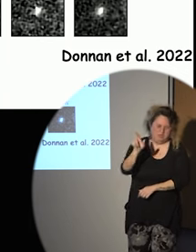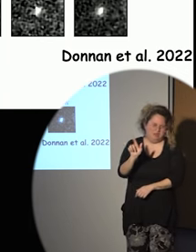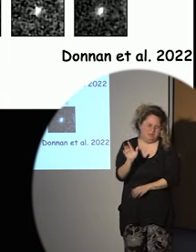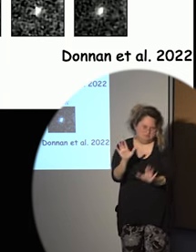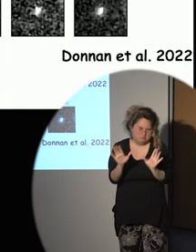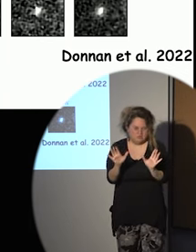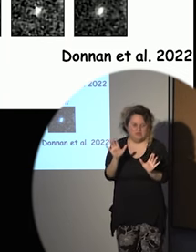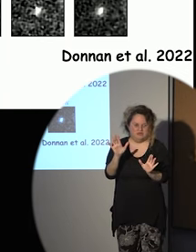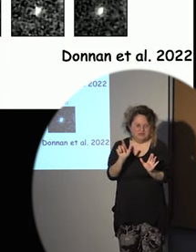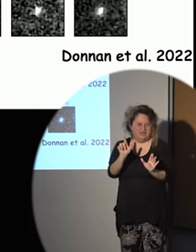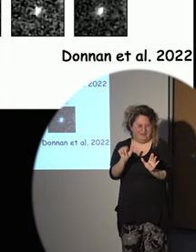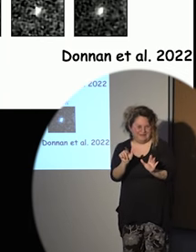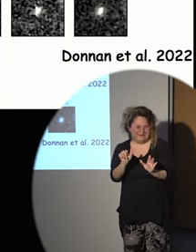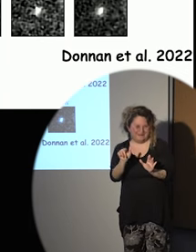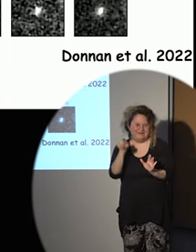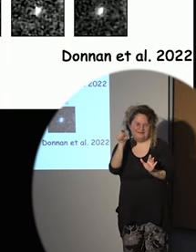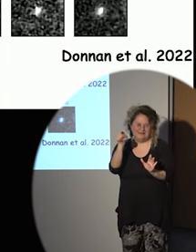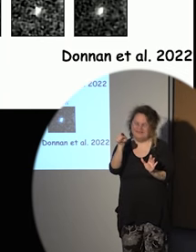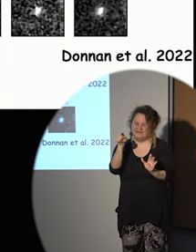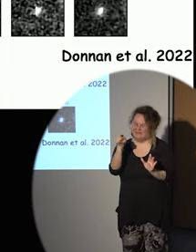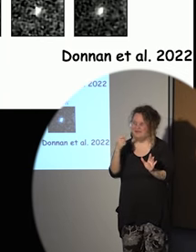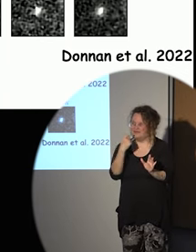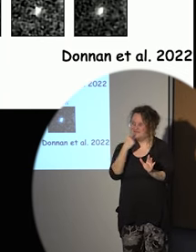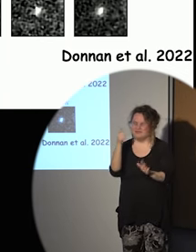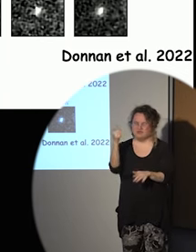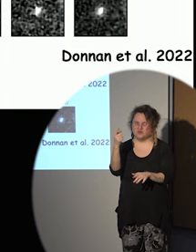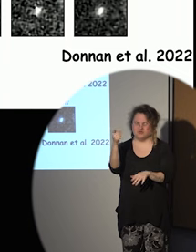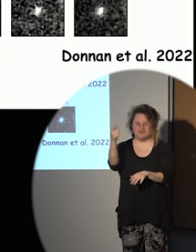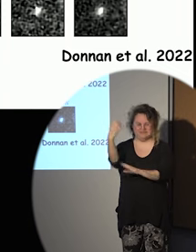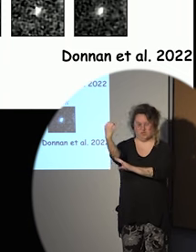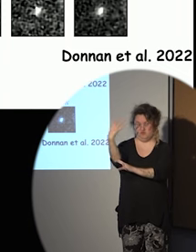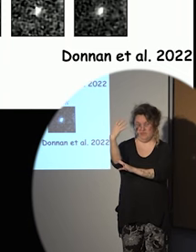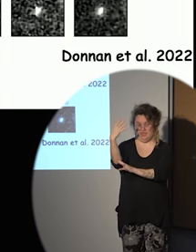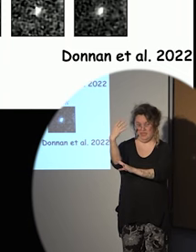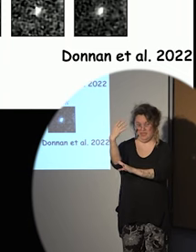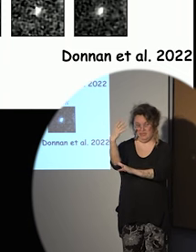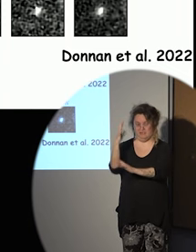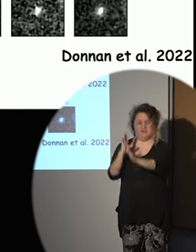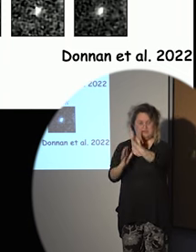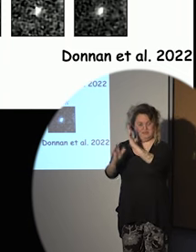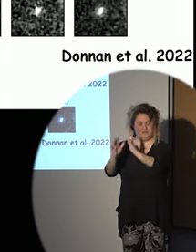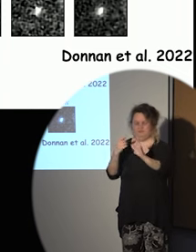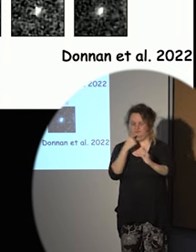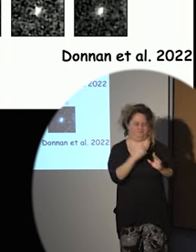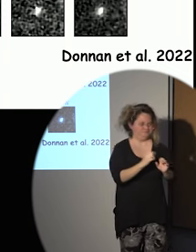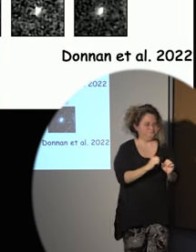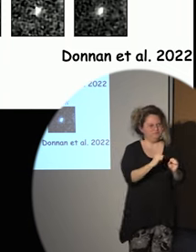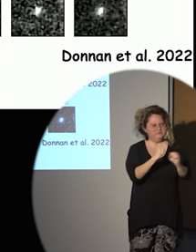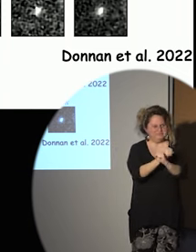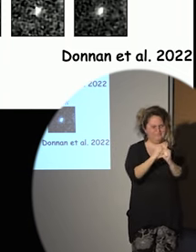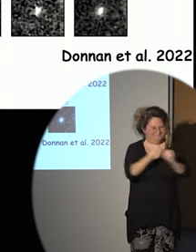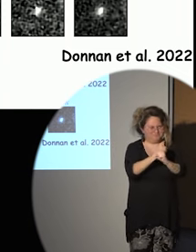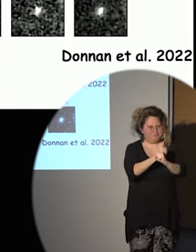qui serait un décalage spectral de 16, c'est-à-dire qui aurait mis sa lumière 250 millions d'années seulement après le Big